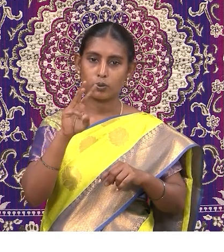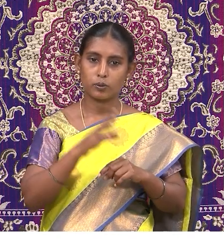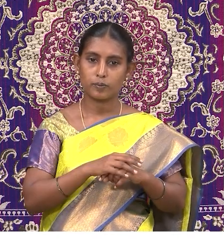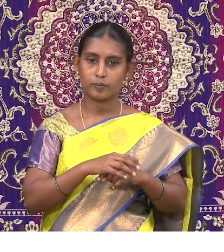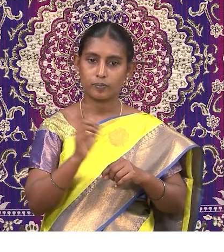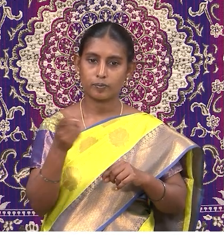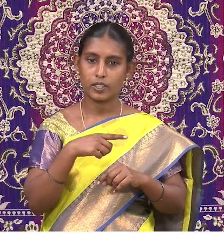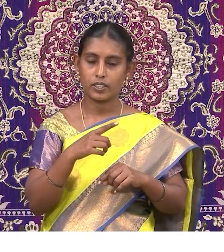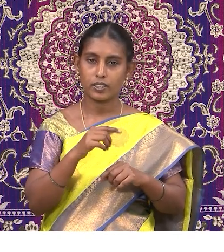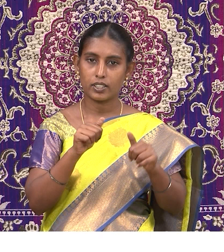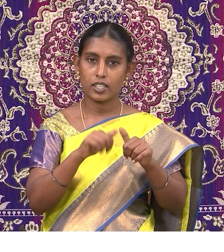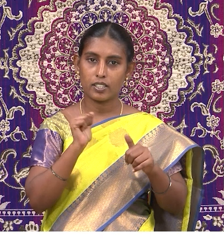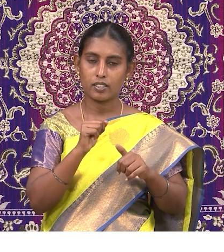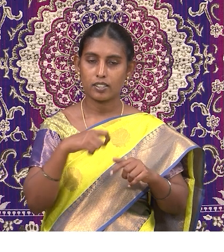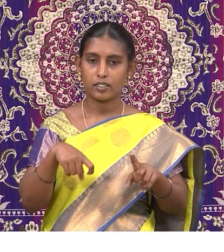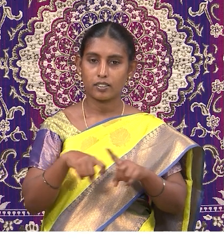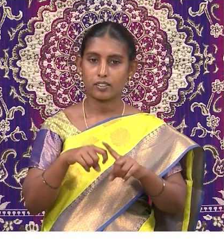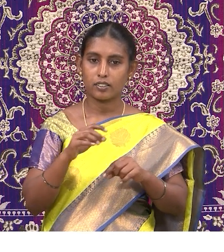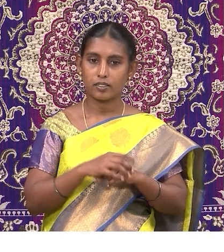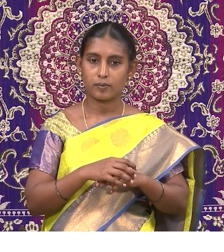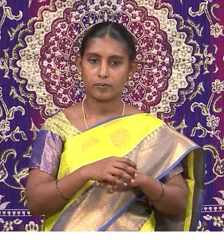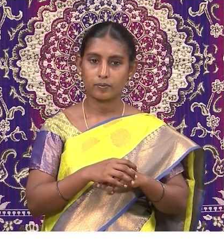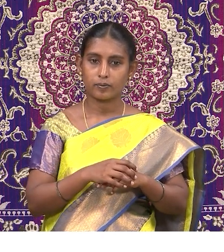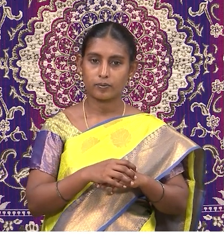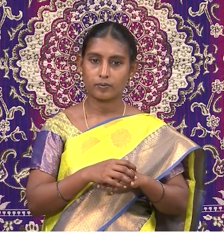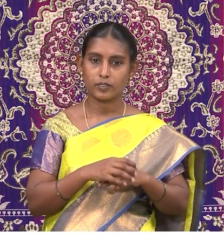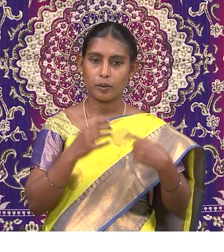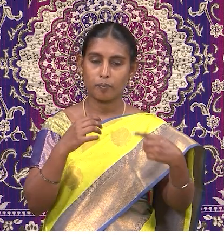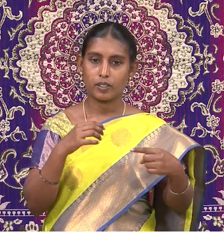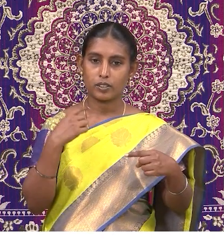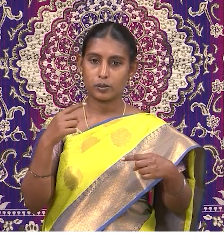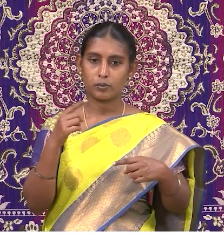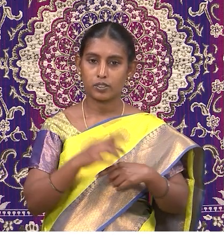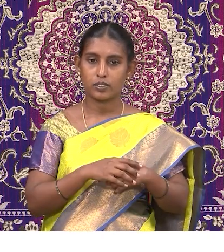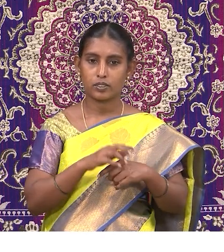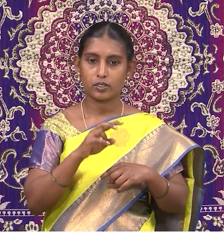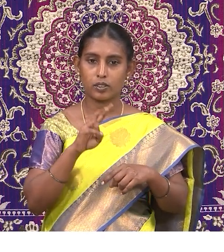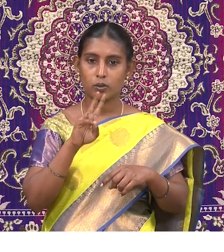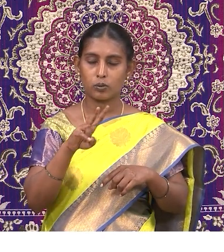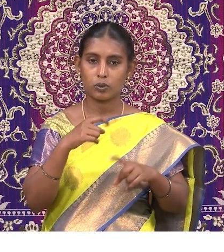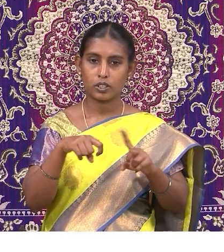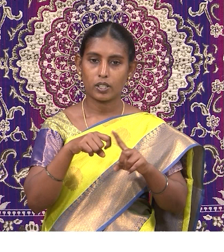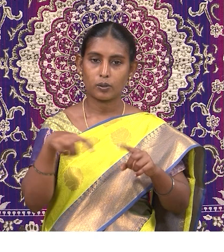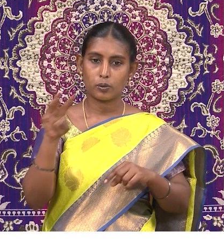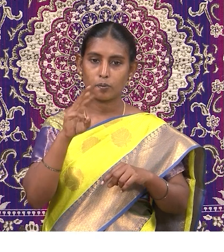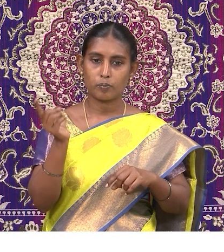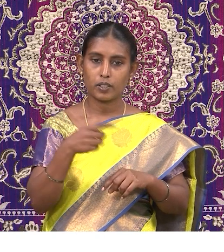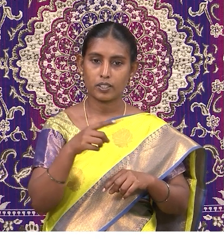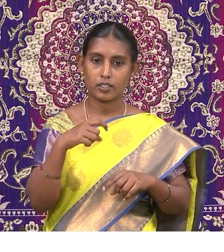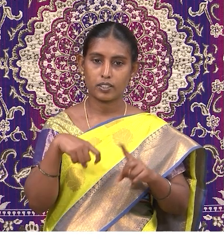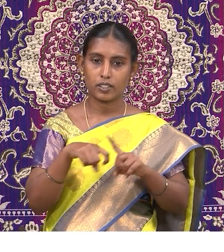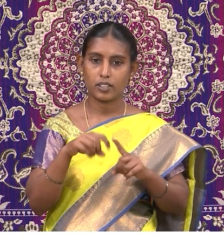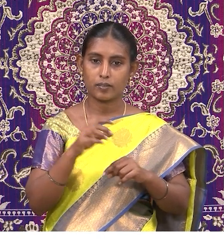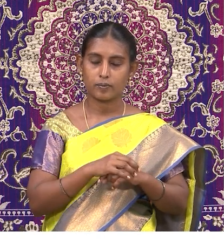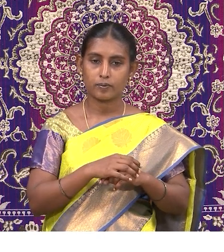ஏ என்ன? கே. அப்போ அந்த மைனஸ் ஆஃப் மைனஸ் டூ கே க்யூப் என்ன ஆகிடும்? ப்ளஸ் டூ கே க்யூப் பை கேன்னு வந்துடும்.